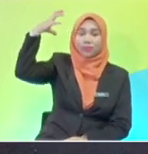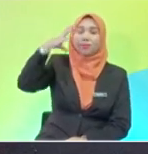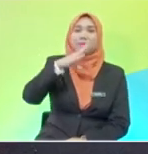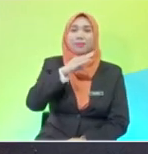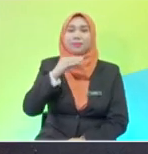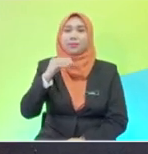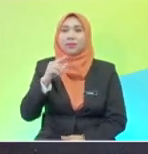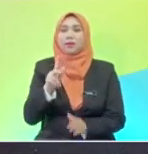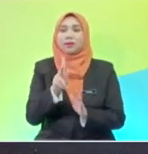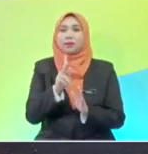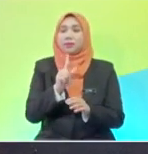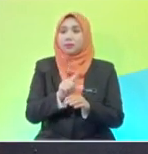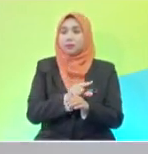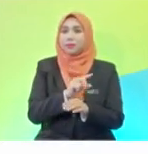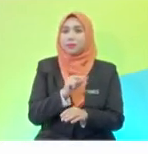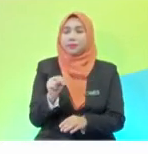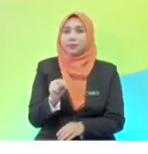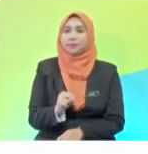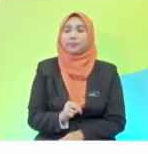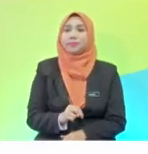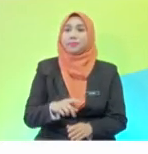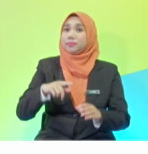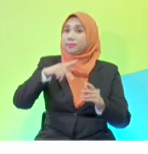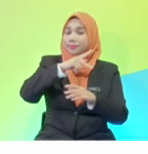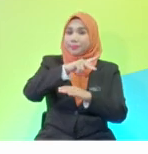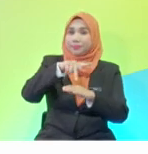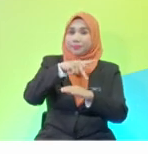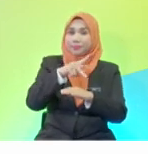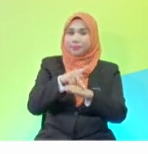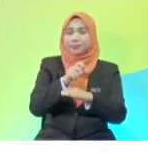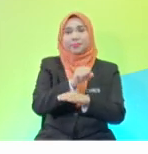adalah salah satu pusat sistem